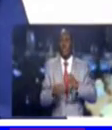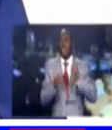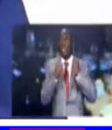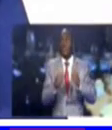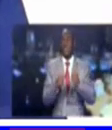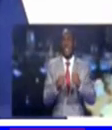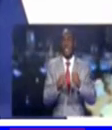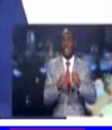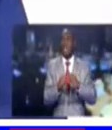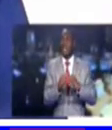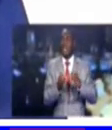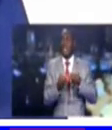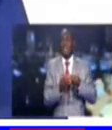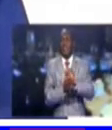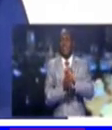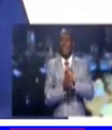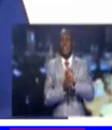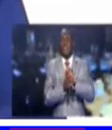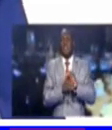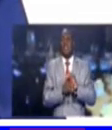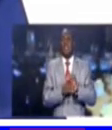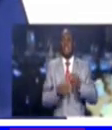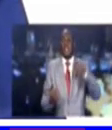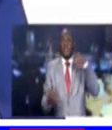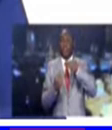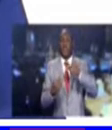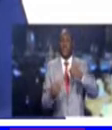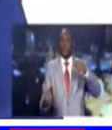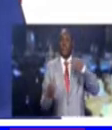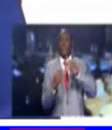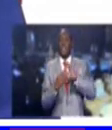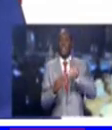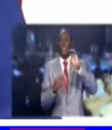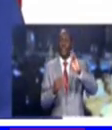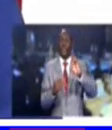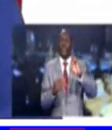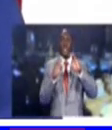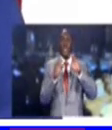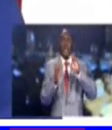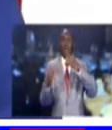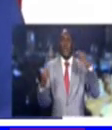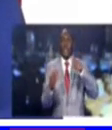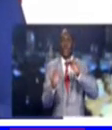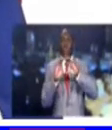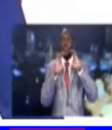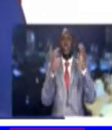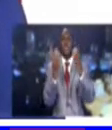et d'intensifier nos efforts pour vaincre notre ennemi commun